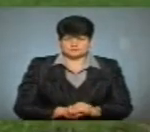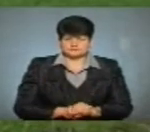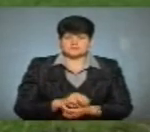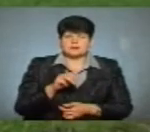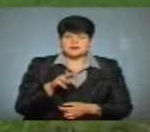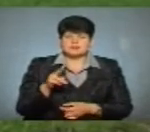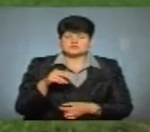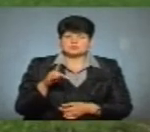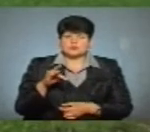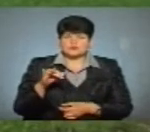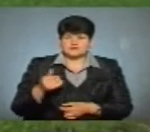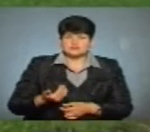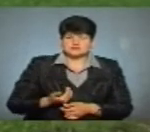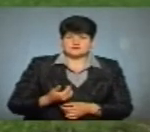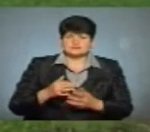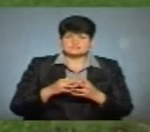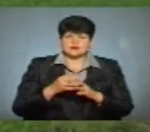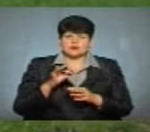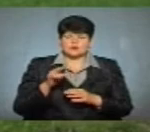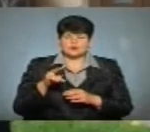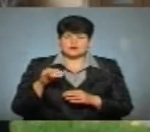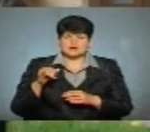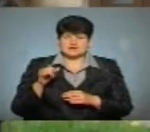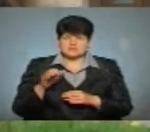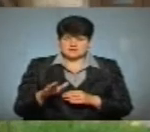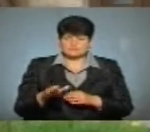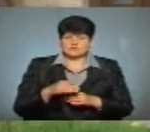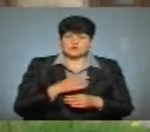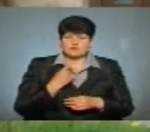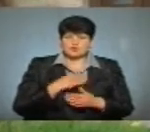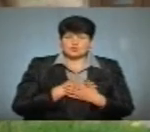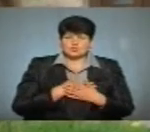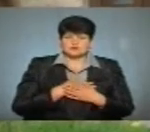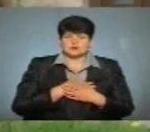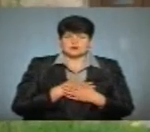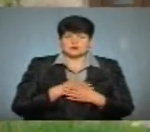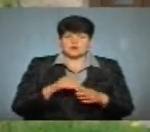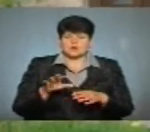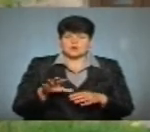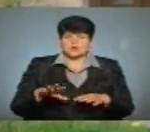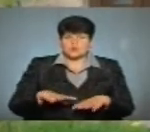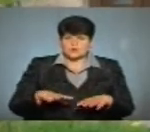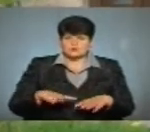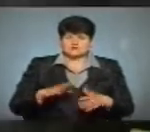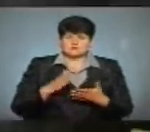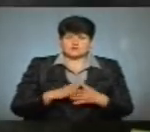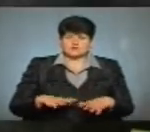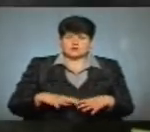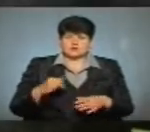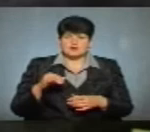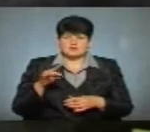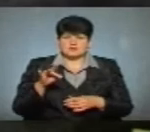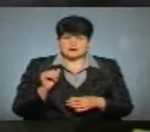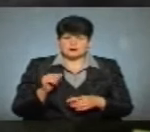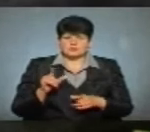Марія Здоровега живе в селі Оліїв на Зборівщині. Жінка каже, любить коней. Має конячку Айру, на якій їздить верхи на